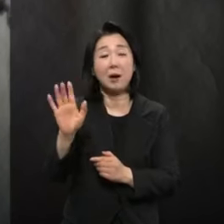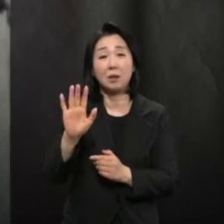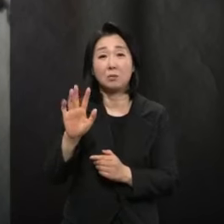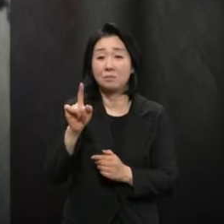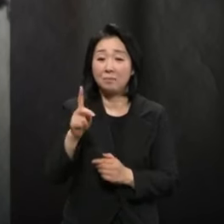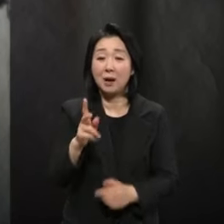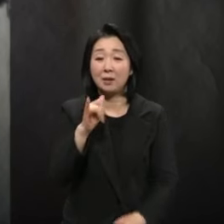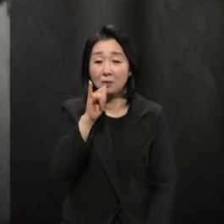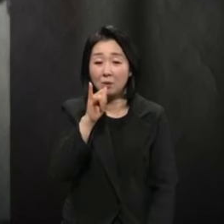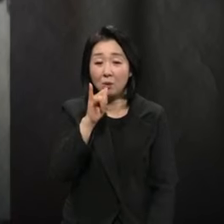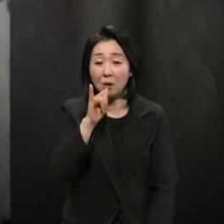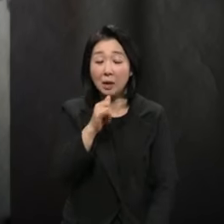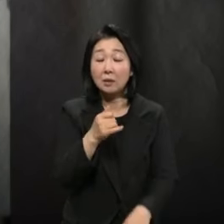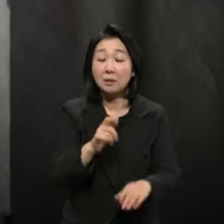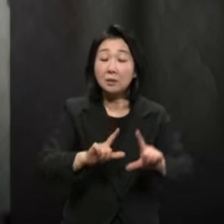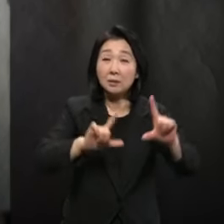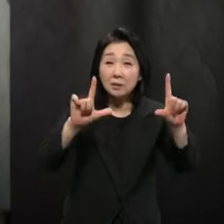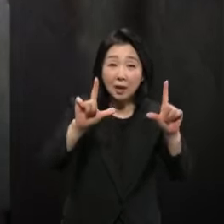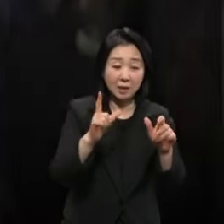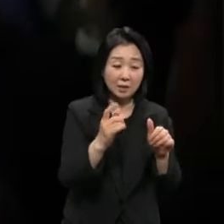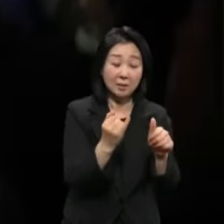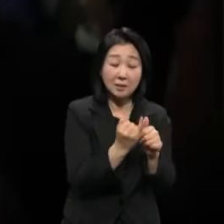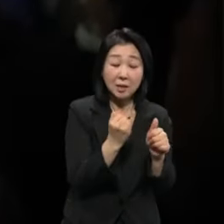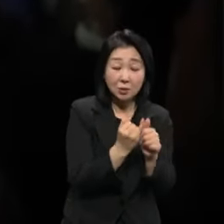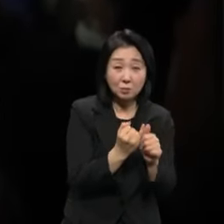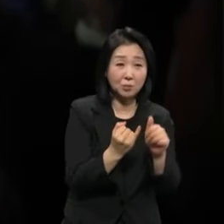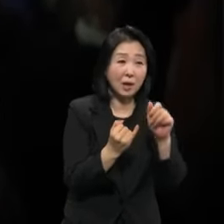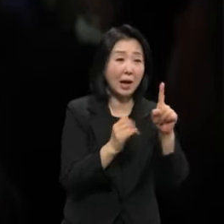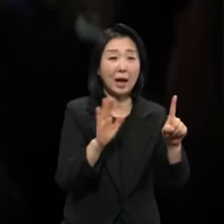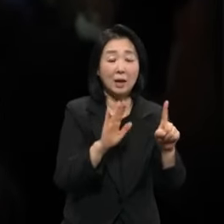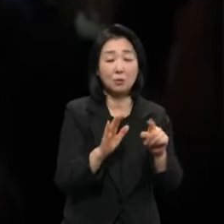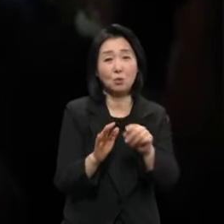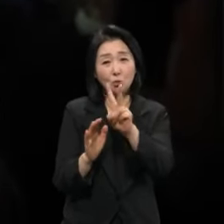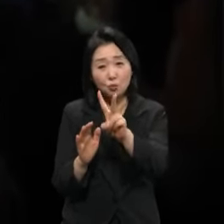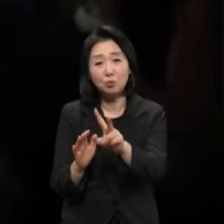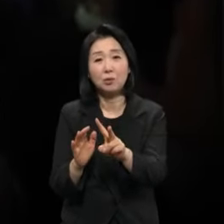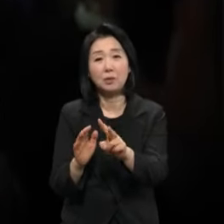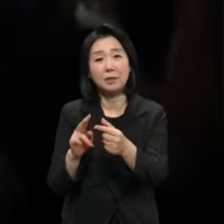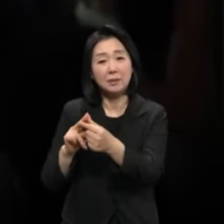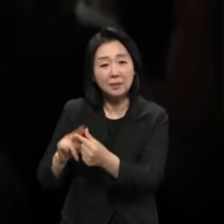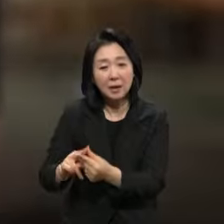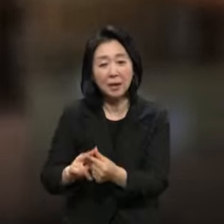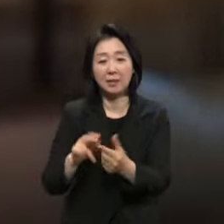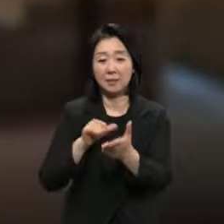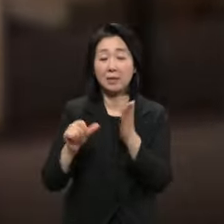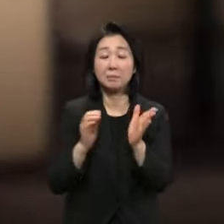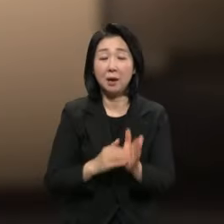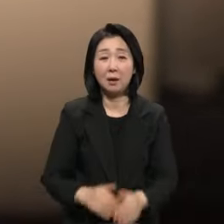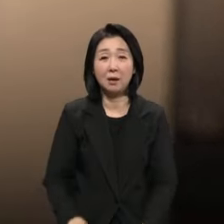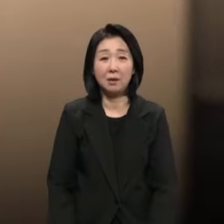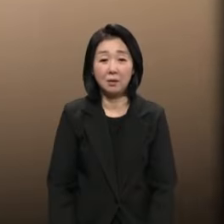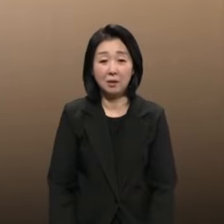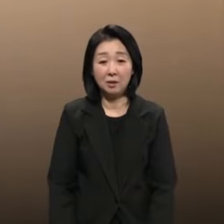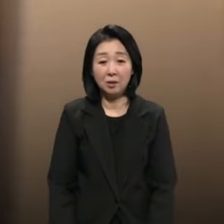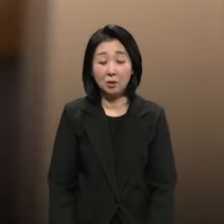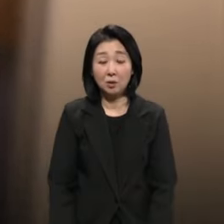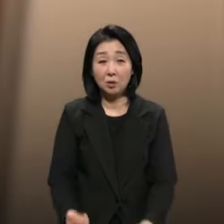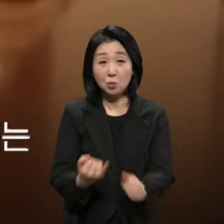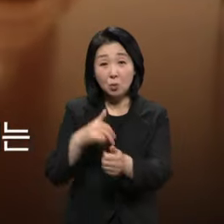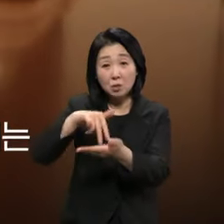더 취재해보니 당일 신랑 신부 한 쌍이 아니라 두 쌍의 웨딩 사진이 삭제된 걸로 확인됐습니다. 웨딩홀 입장을